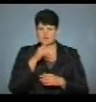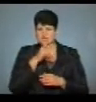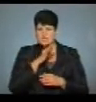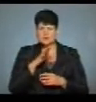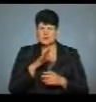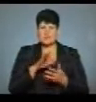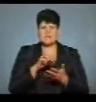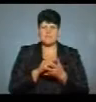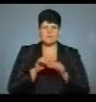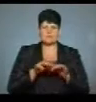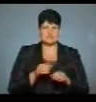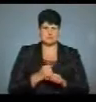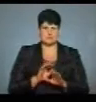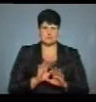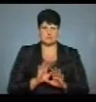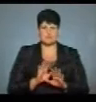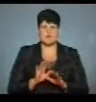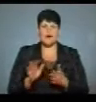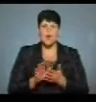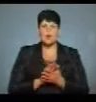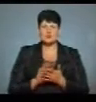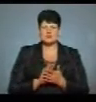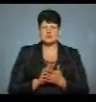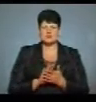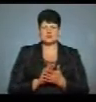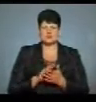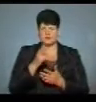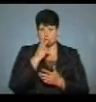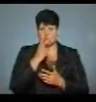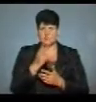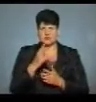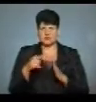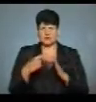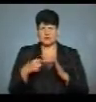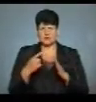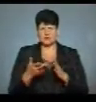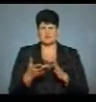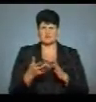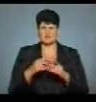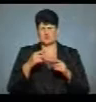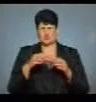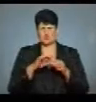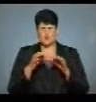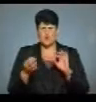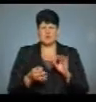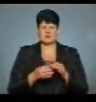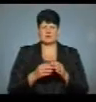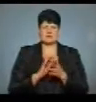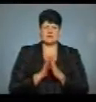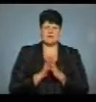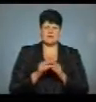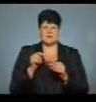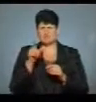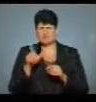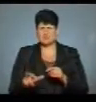процес роботи, а очищення, ви бачите, і колеса від ровера, і дроти, і та трава, і патики, і бутилки, і